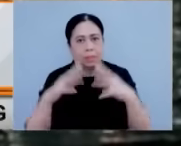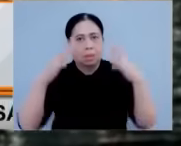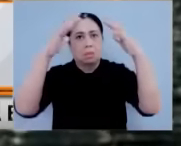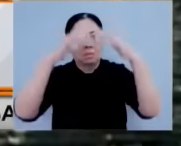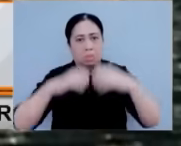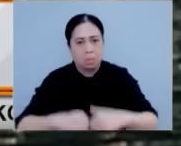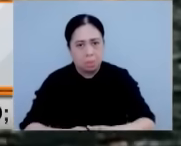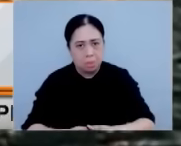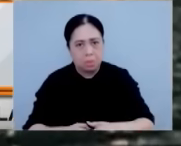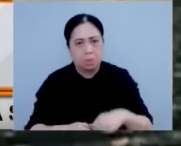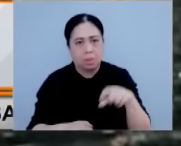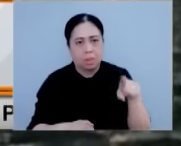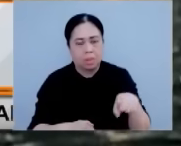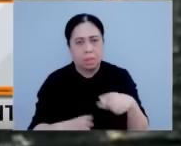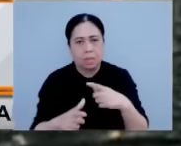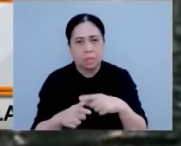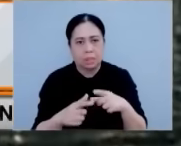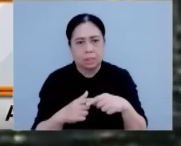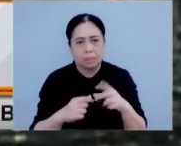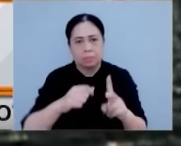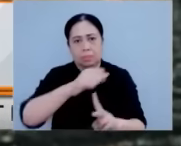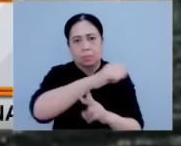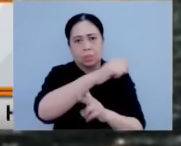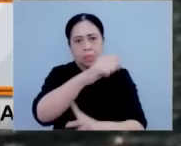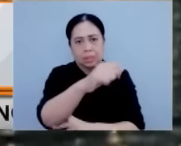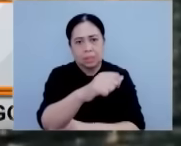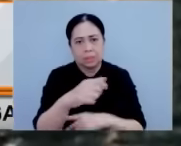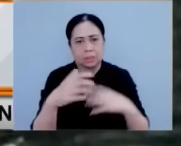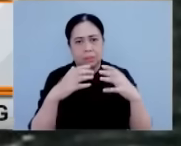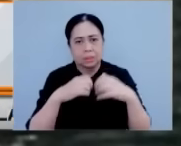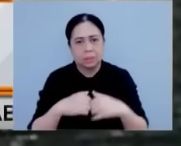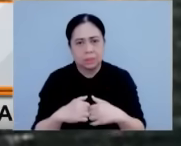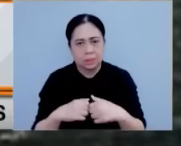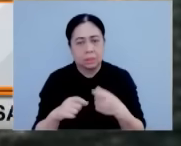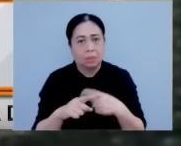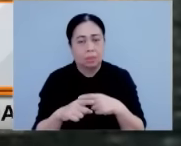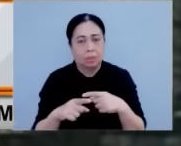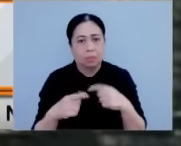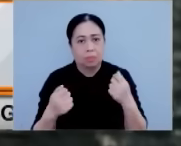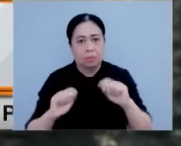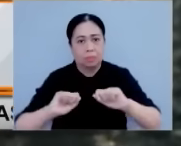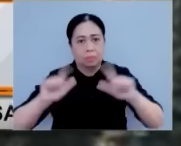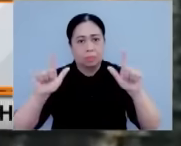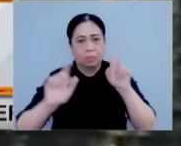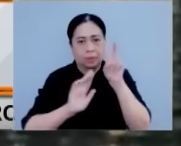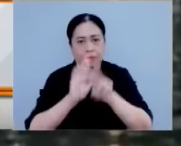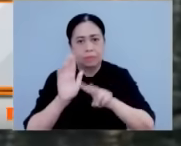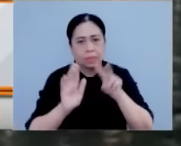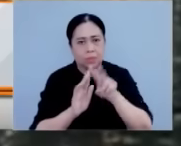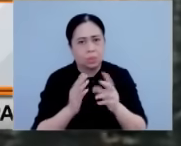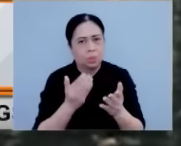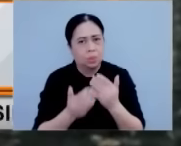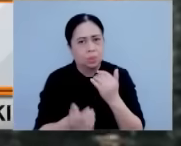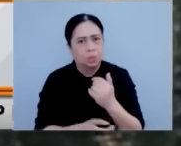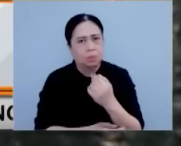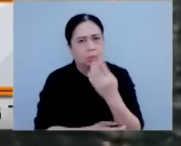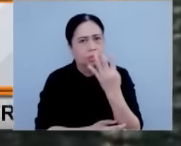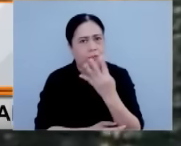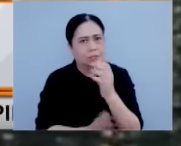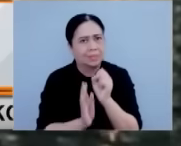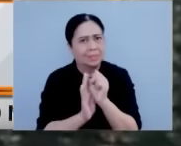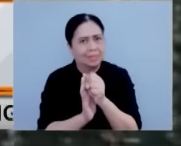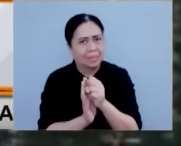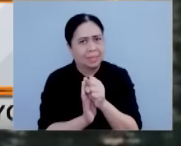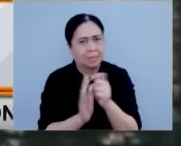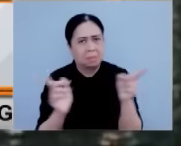dali sa pose ng Key Bridge at tuluyang mag-collapse. Base sa livestream video, inabot lang ng halos 40 segundo ang